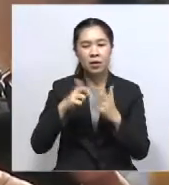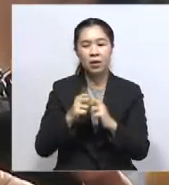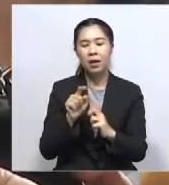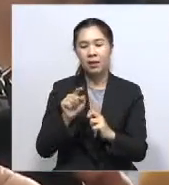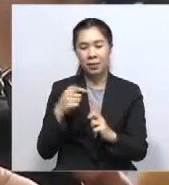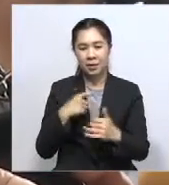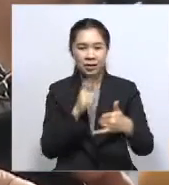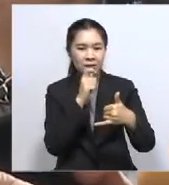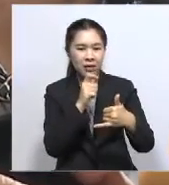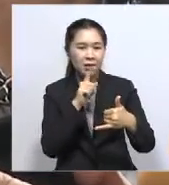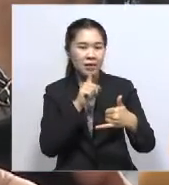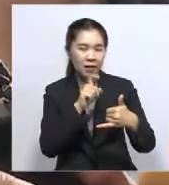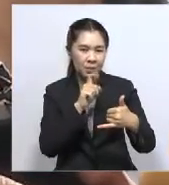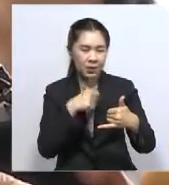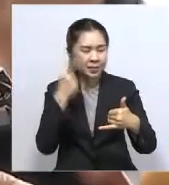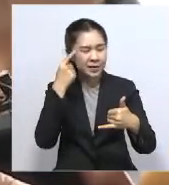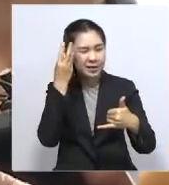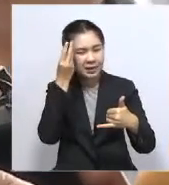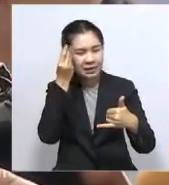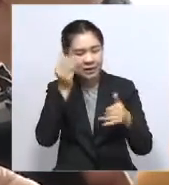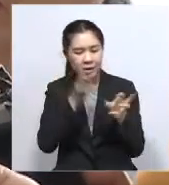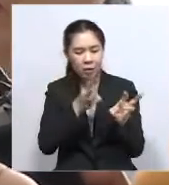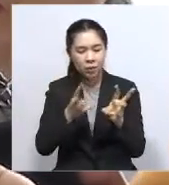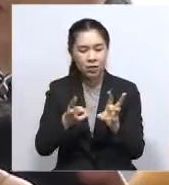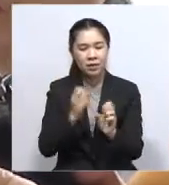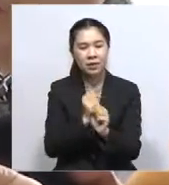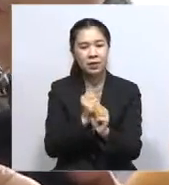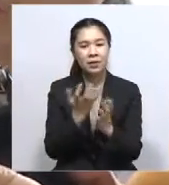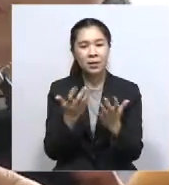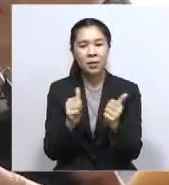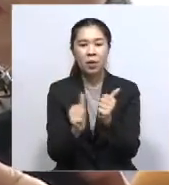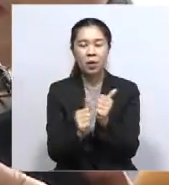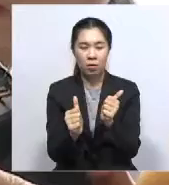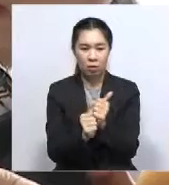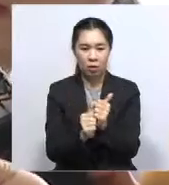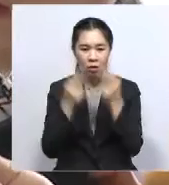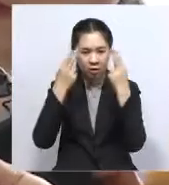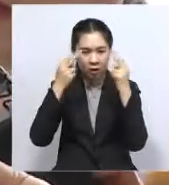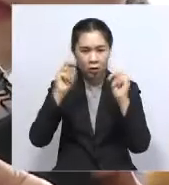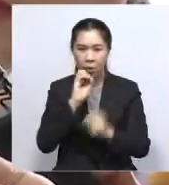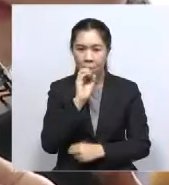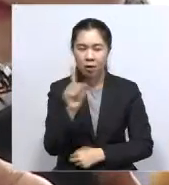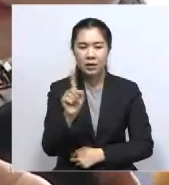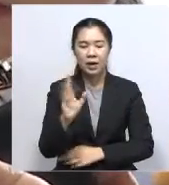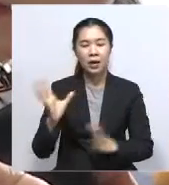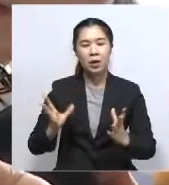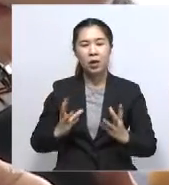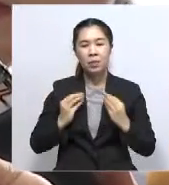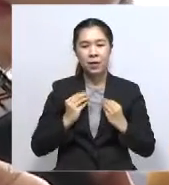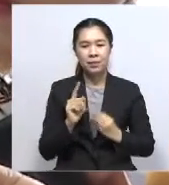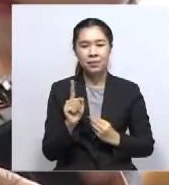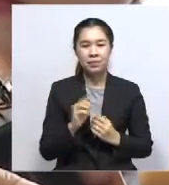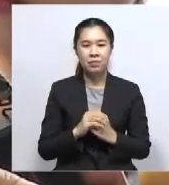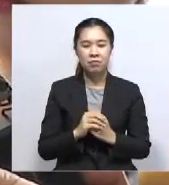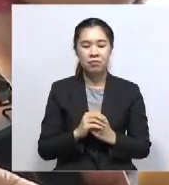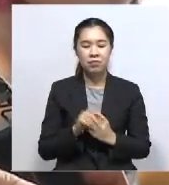ไปสอบถามนะคะความคิดเห็นแล้วก็แนวทางการดำเนินการจากรองนายกรัฐมนตรีนายวิษณุ เครืองามท่านยอมรับค่ะว่ากรณีนี้เนี่ยอ